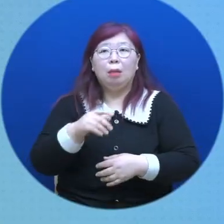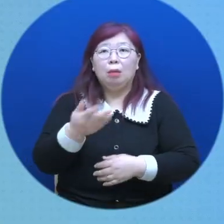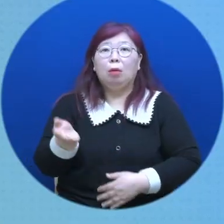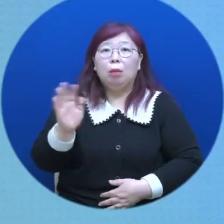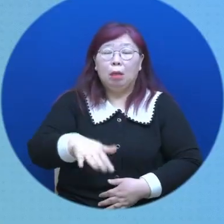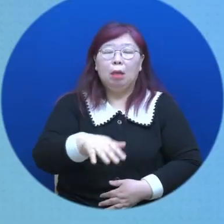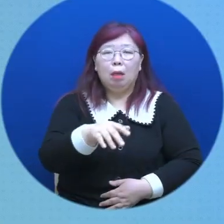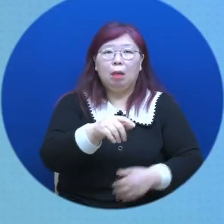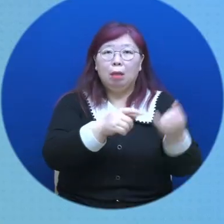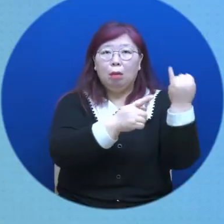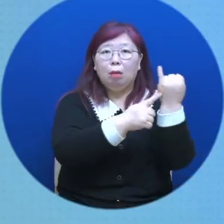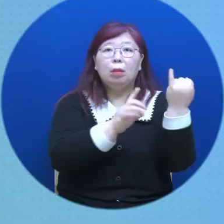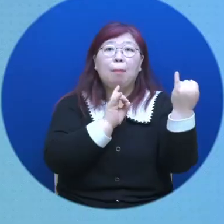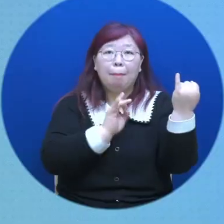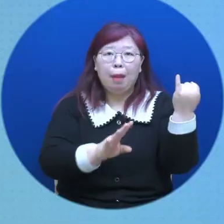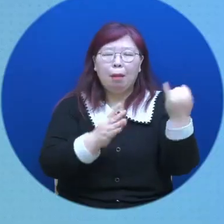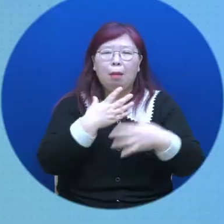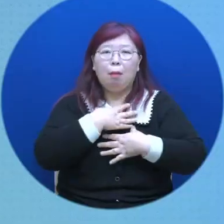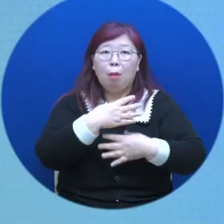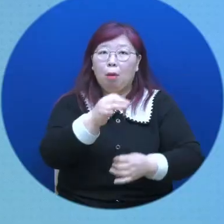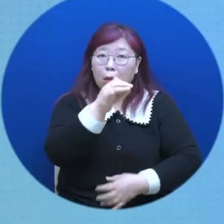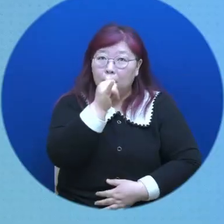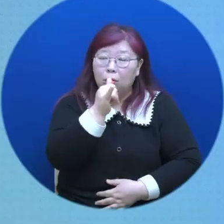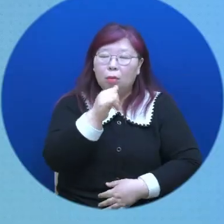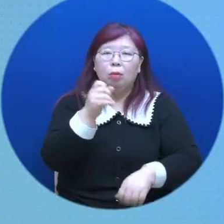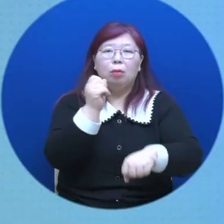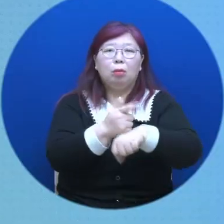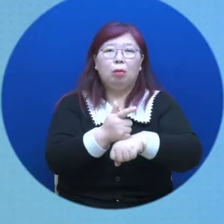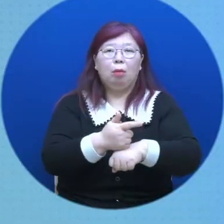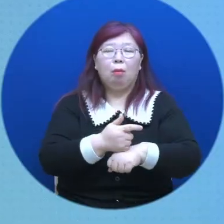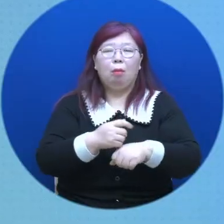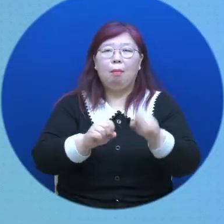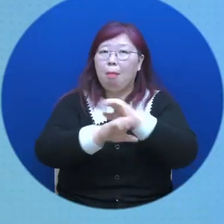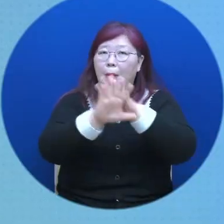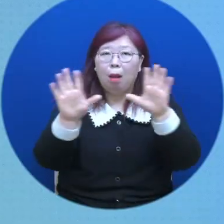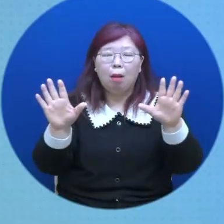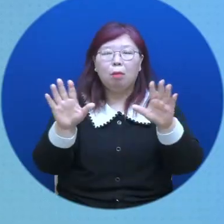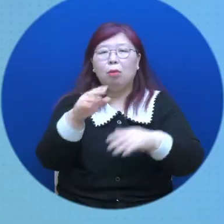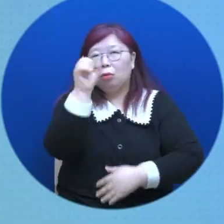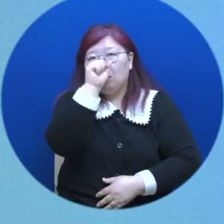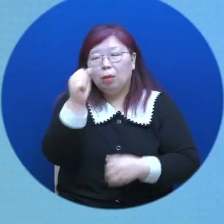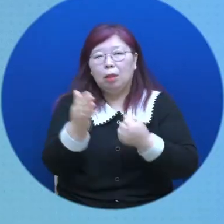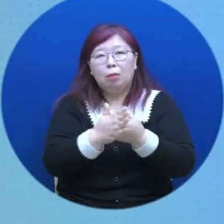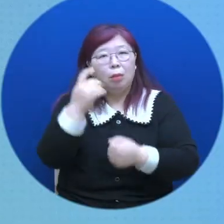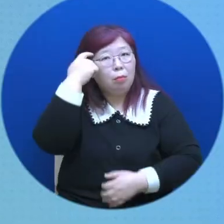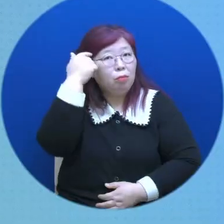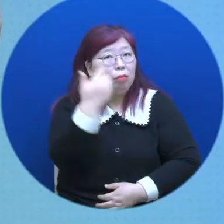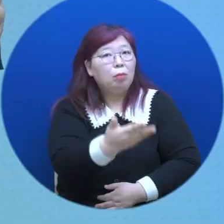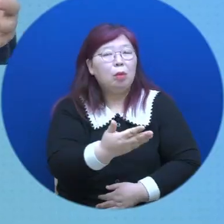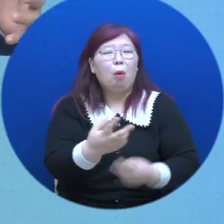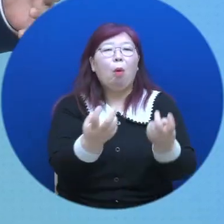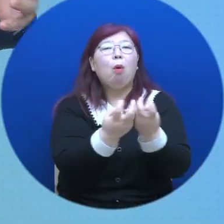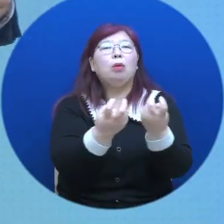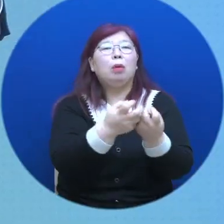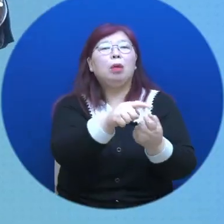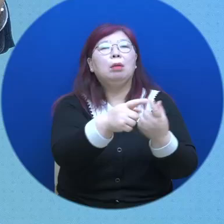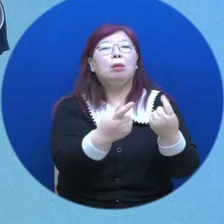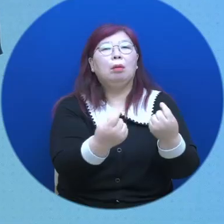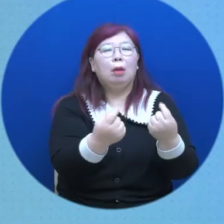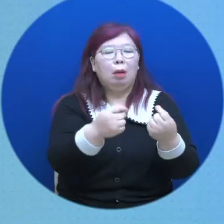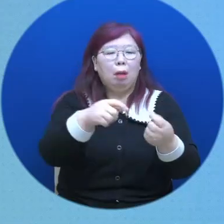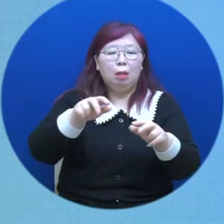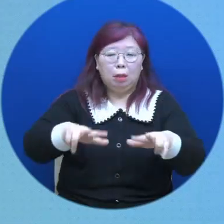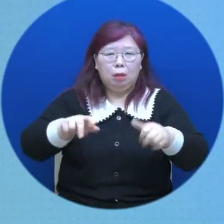평안할까? 어째서 명랑할까? 그래서 물었습니다. 어떻게 그렇게 이런